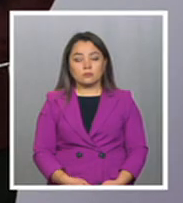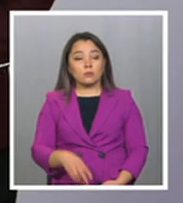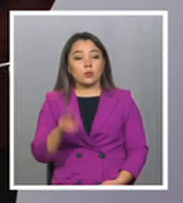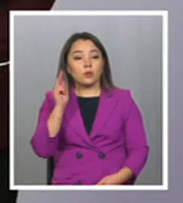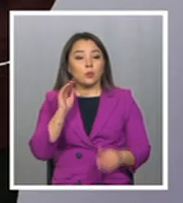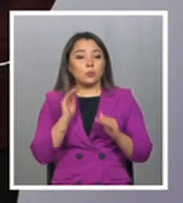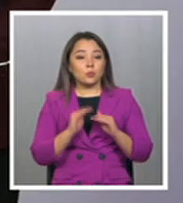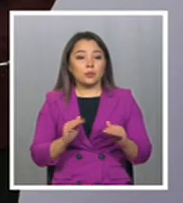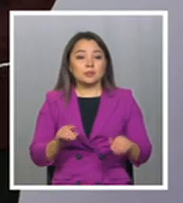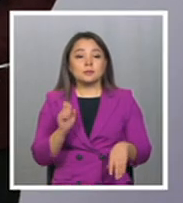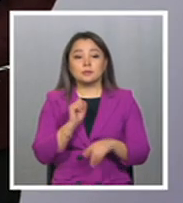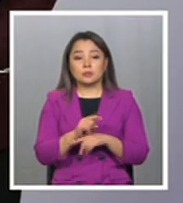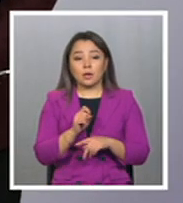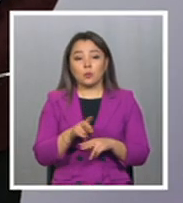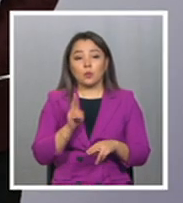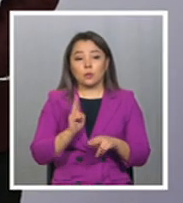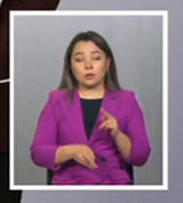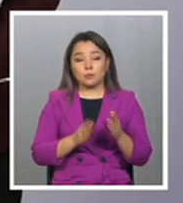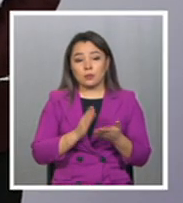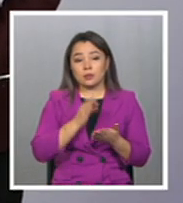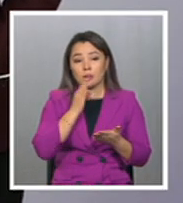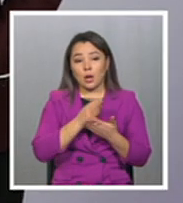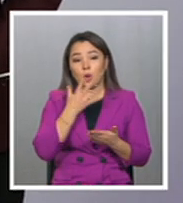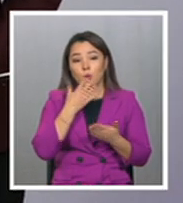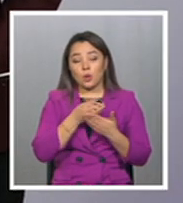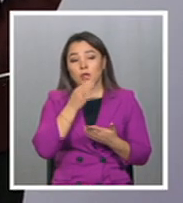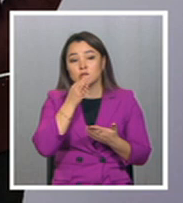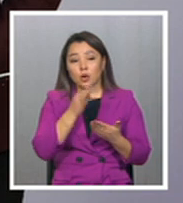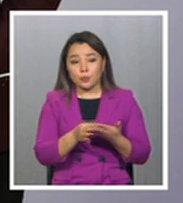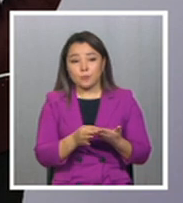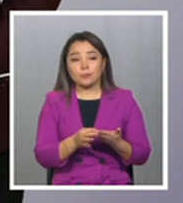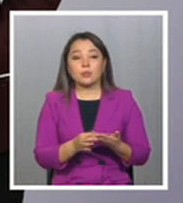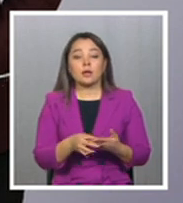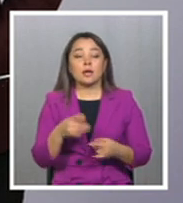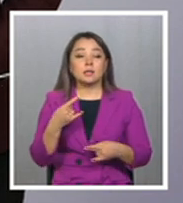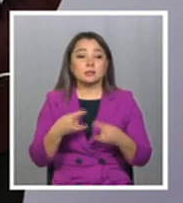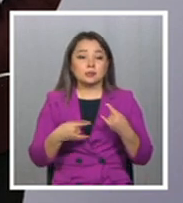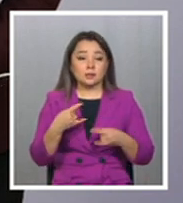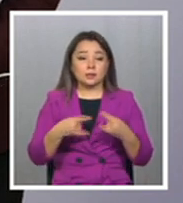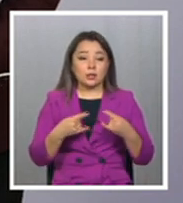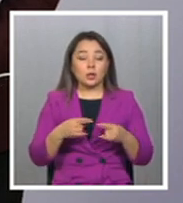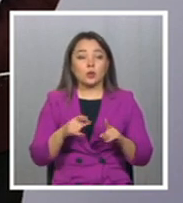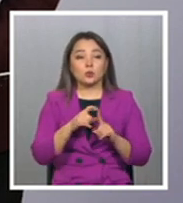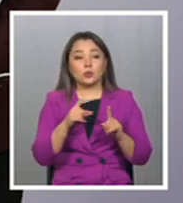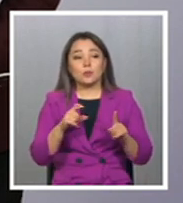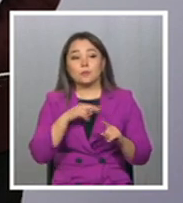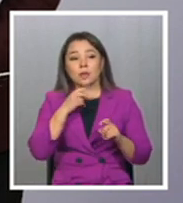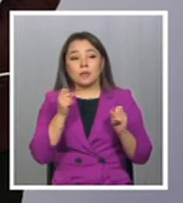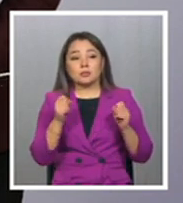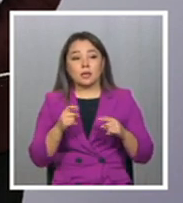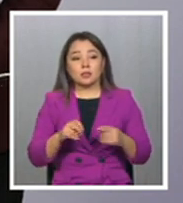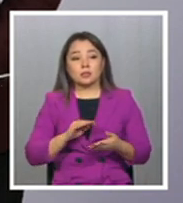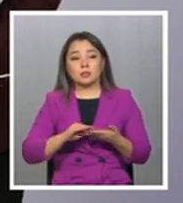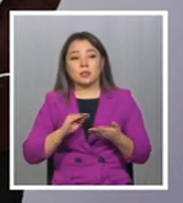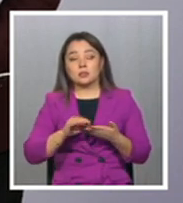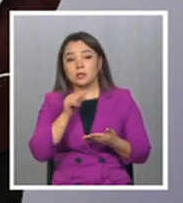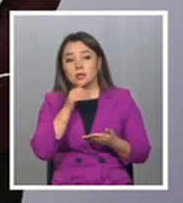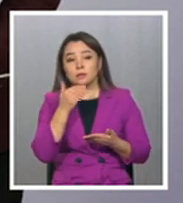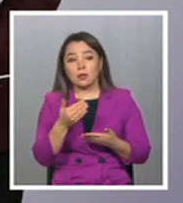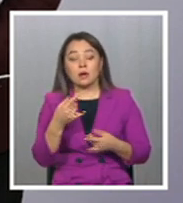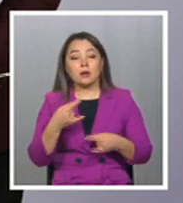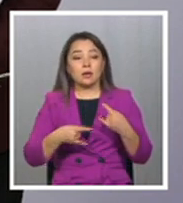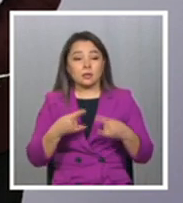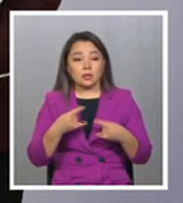Оқушылар, тапсырманы орындап болсақ, өз жауаптарыңызды экрандағы нұсқамен сәйкестендіріп көріңіздер.